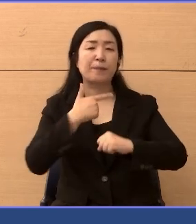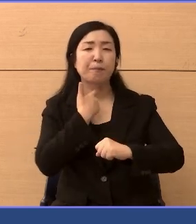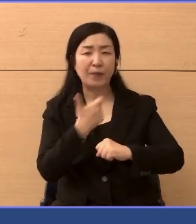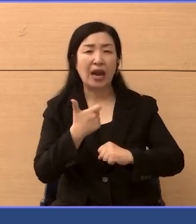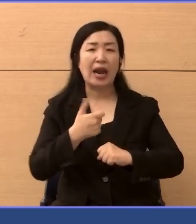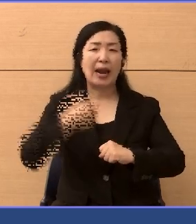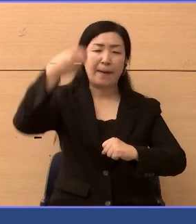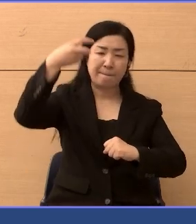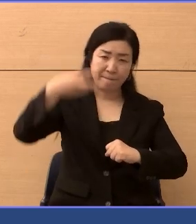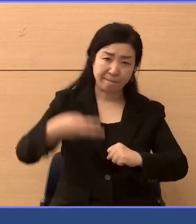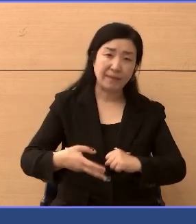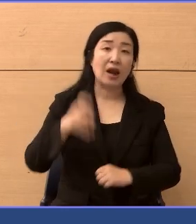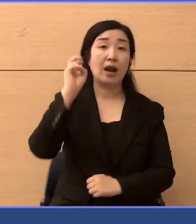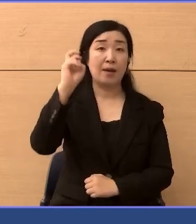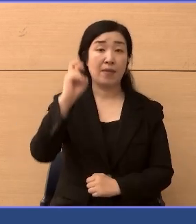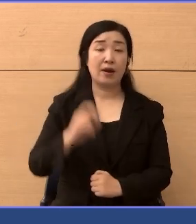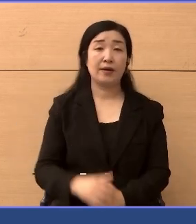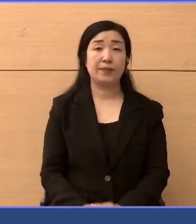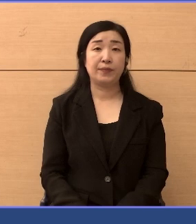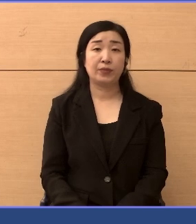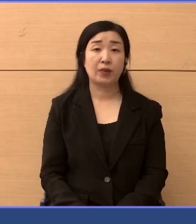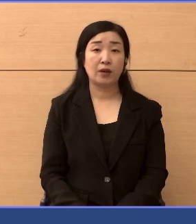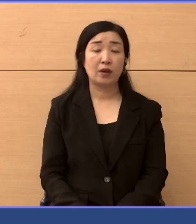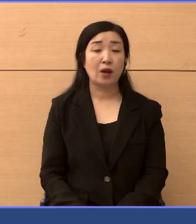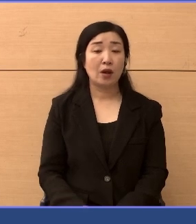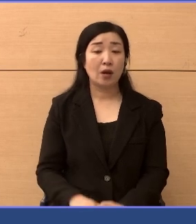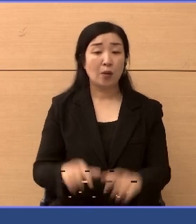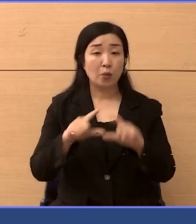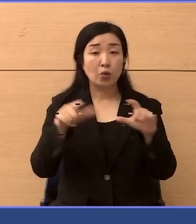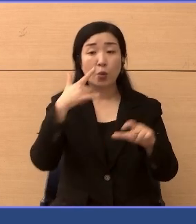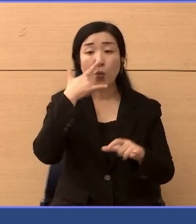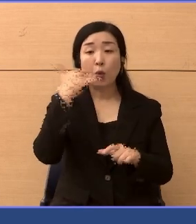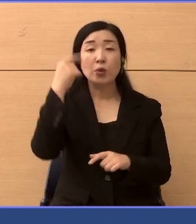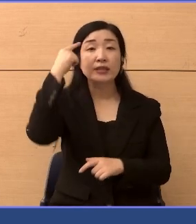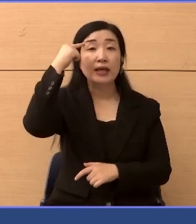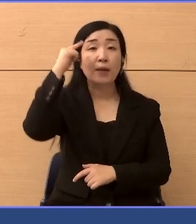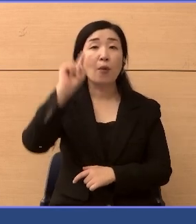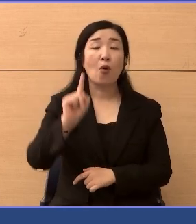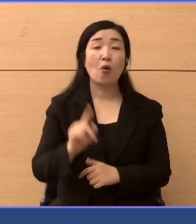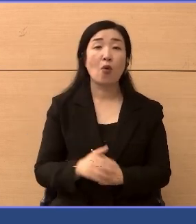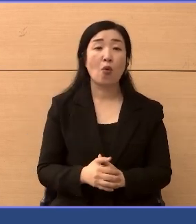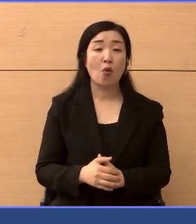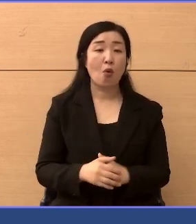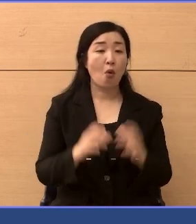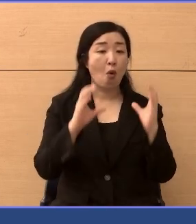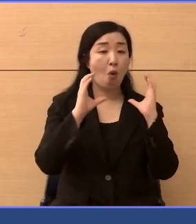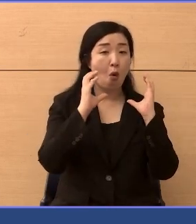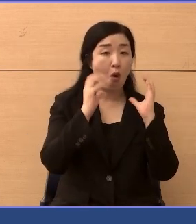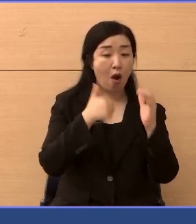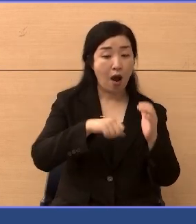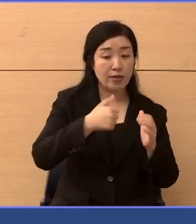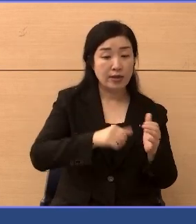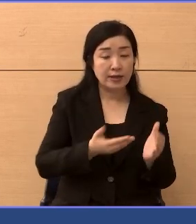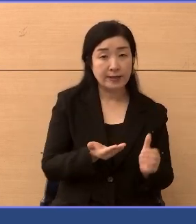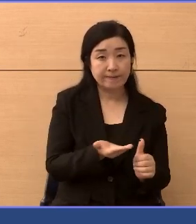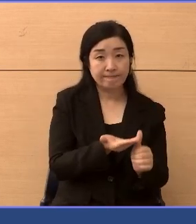through to 오셨을 the end 것이기 of their 때문입니다. schooling. And it 보통 may 부모님들이 seem almost 생각하는 like a 것이 bridge 이 too far 아동의